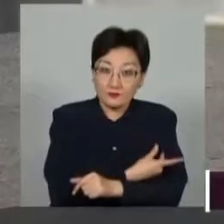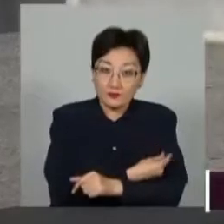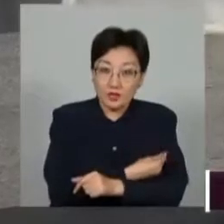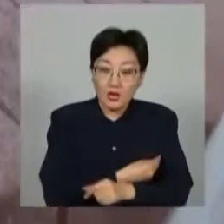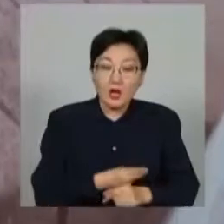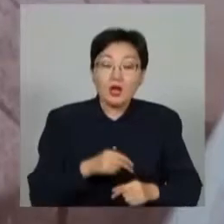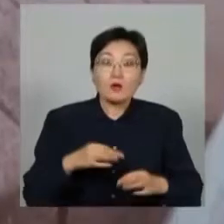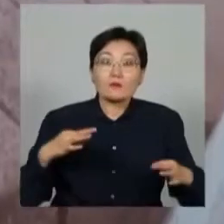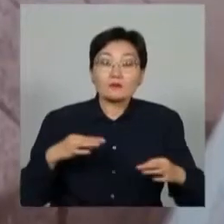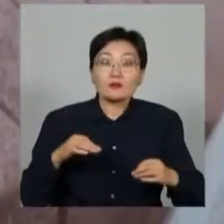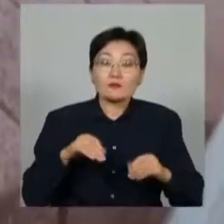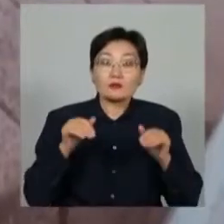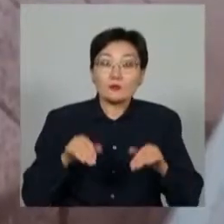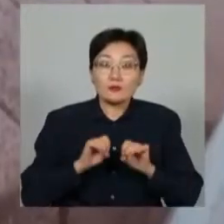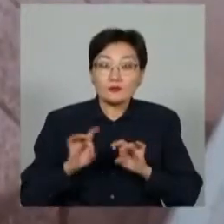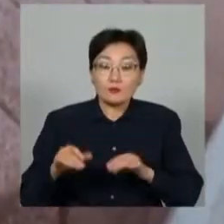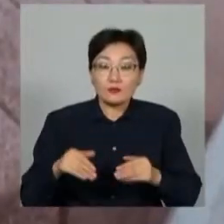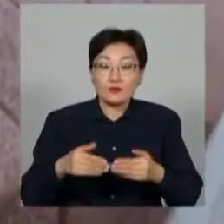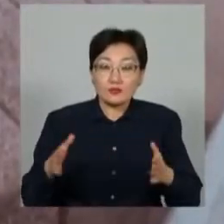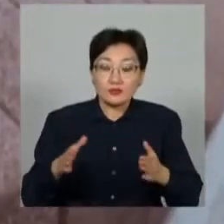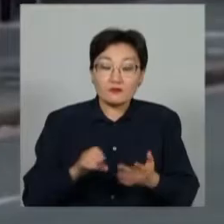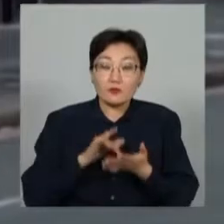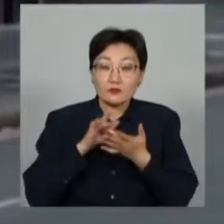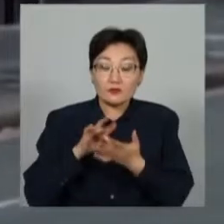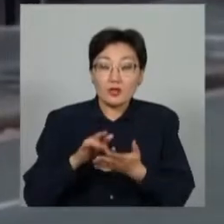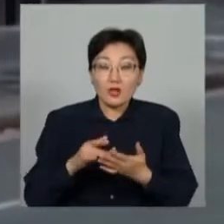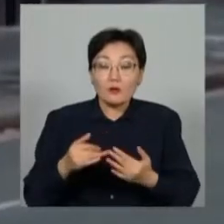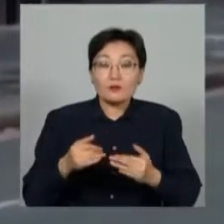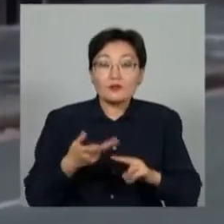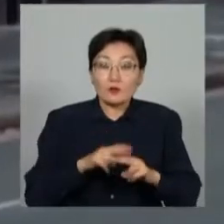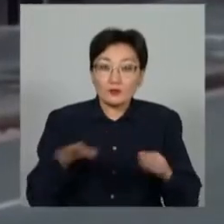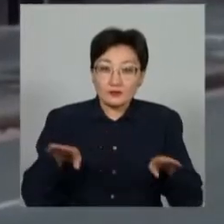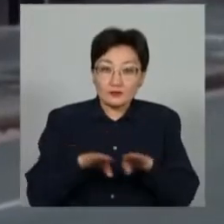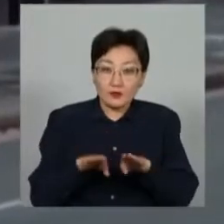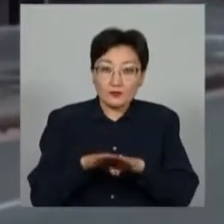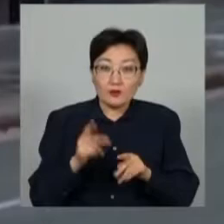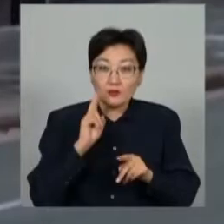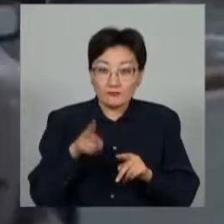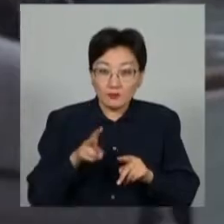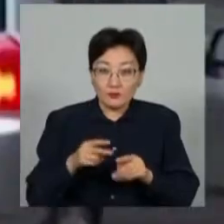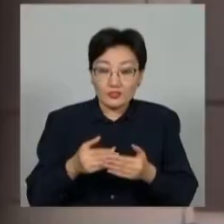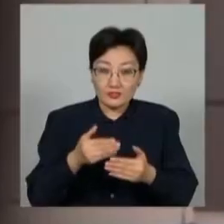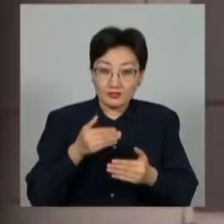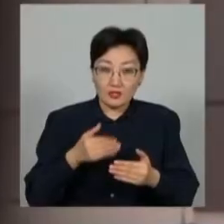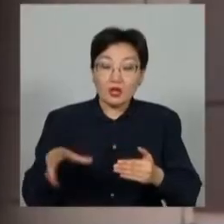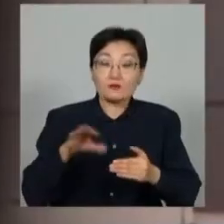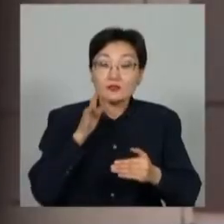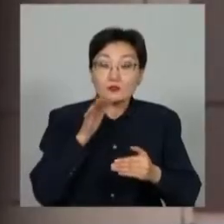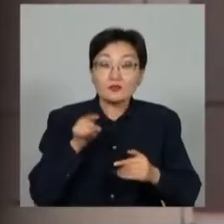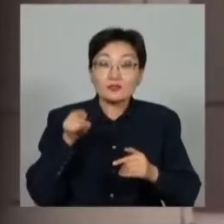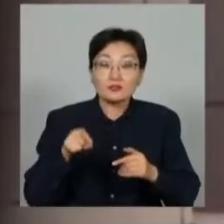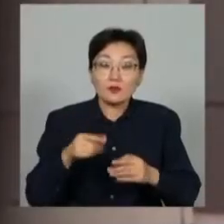временем Австралия собирается открывать границы для путешественников. Континент был закрыт без малого 2 года назад. Все это время